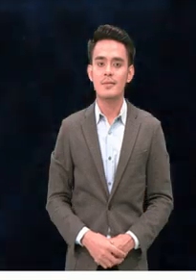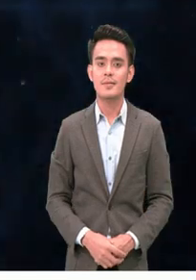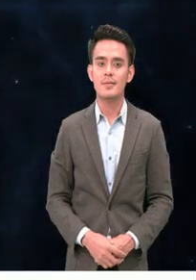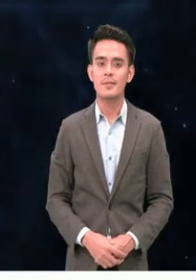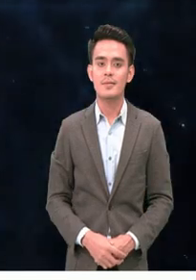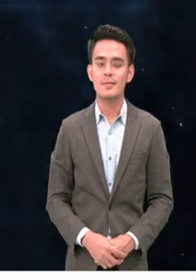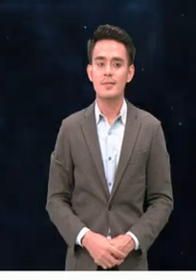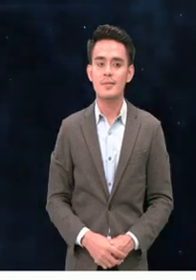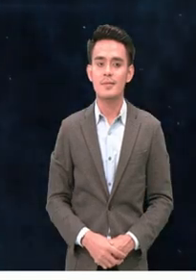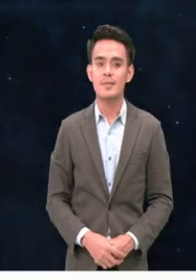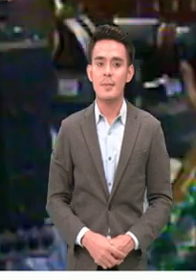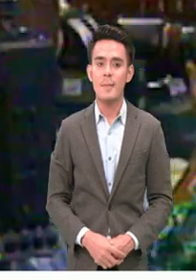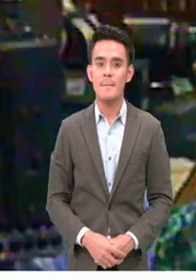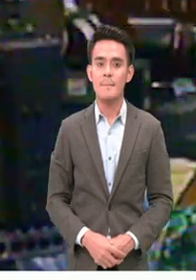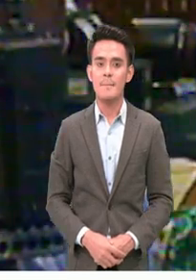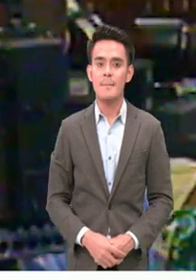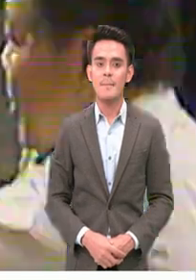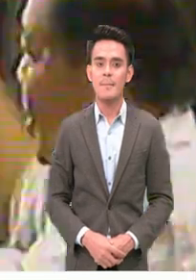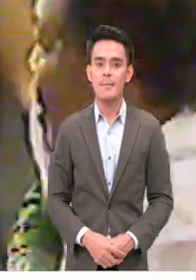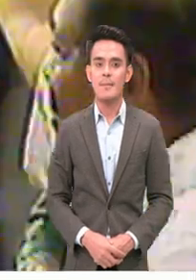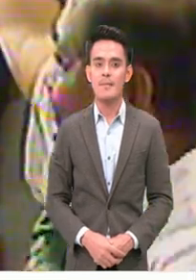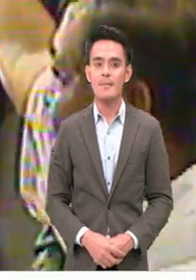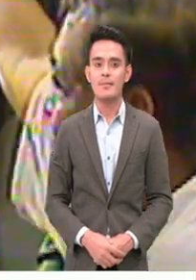Detik bersejarah.